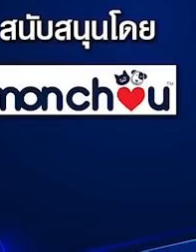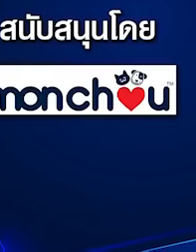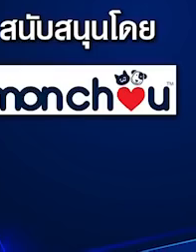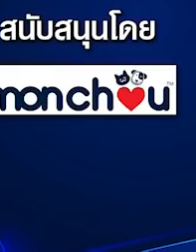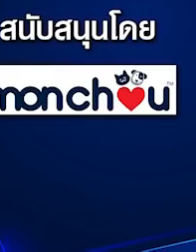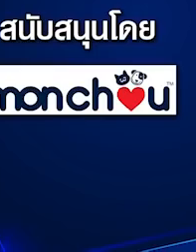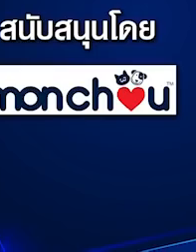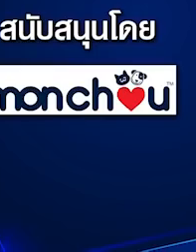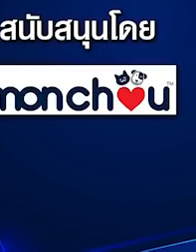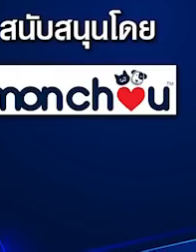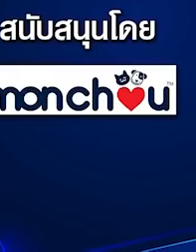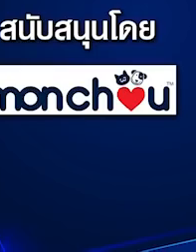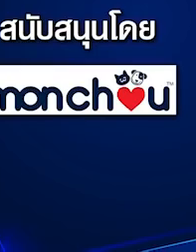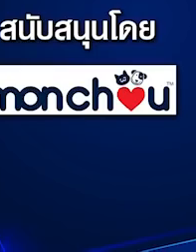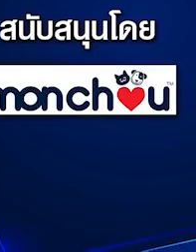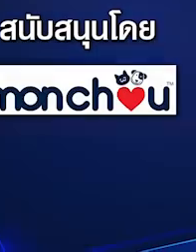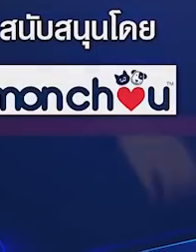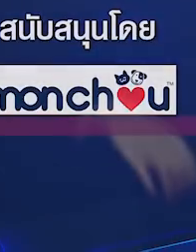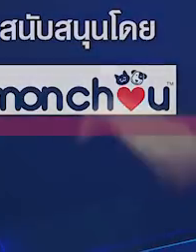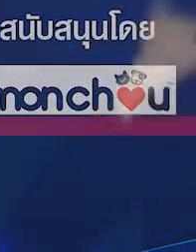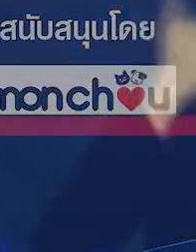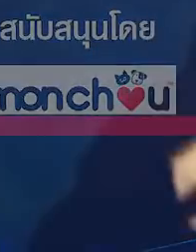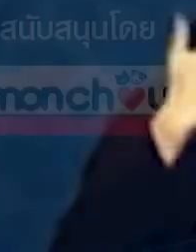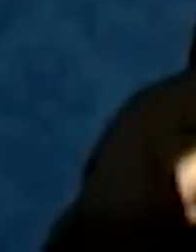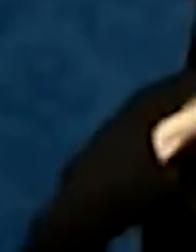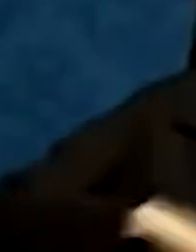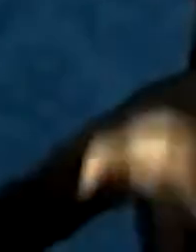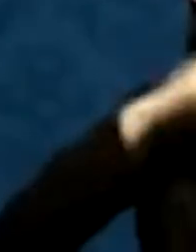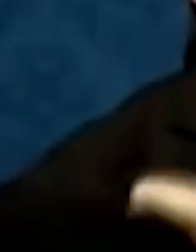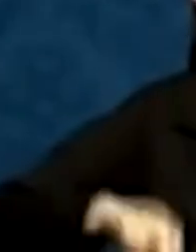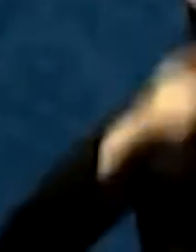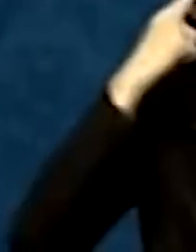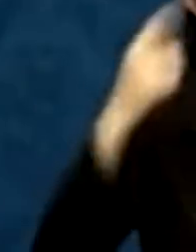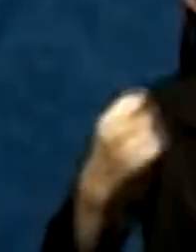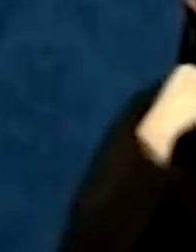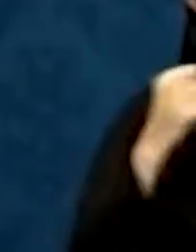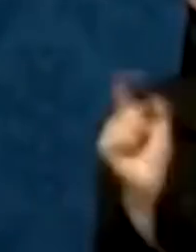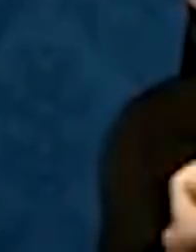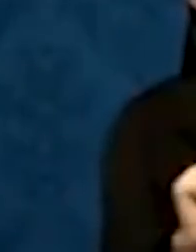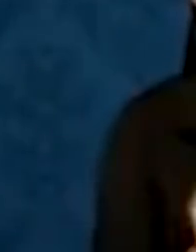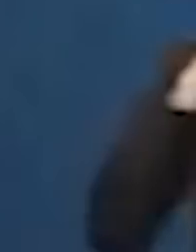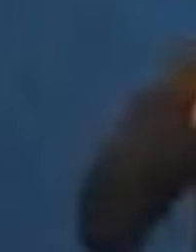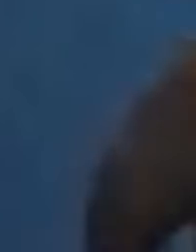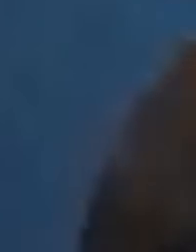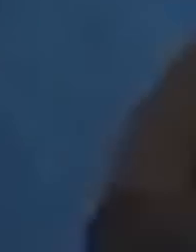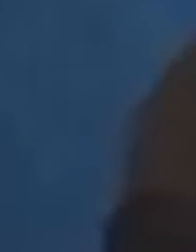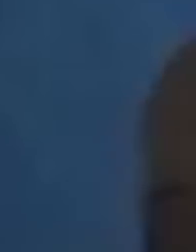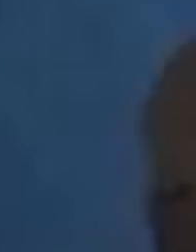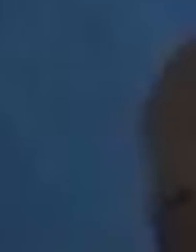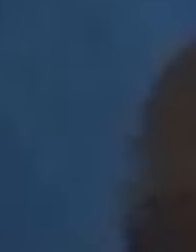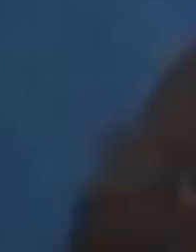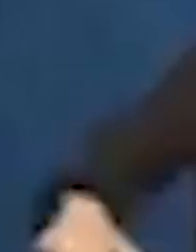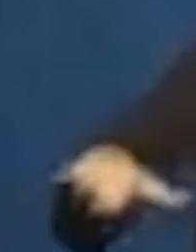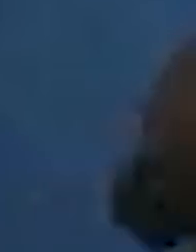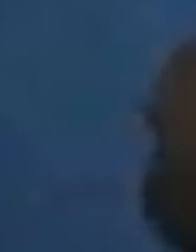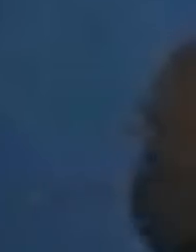ดยในชวนประธานรัฐสภาระบุว่าที่จริงก็มีการอภิปรายนอกประเด็นแต่ตนให้เกียรติคนมาชี้แจงอยาก